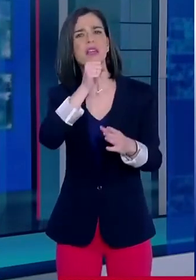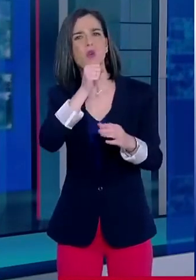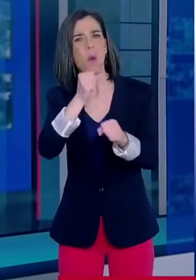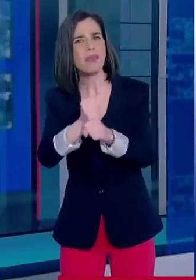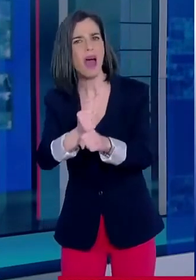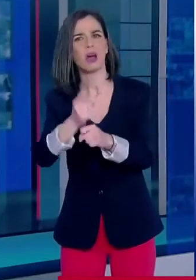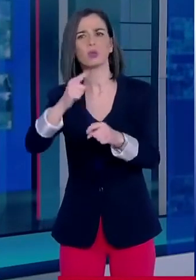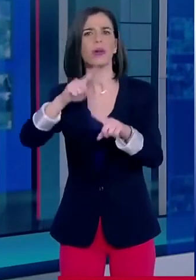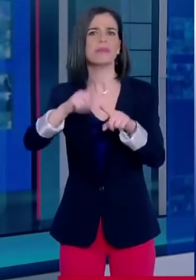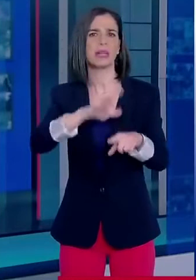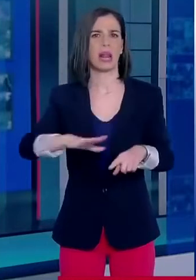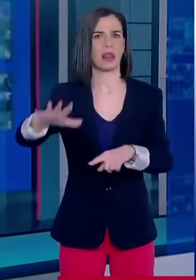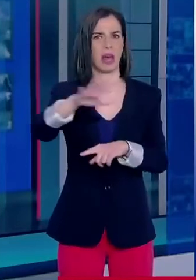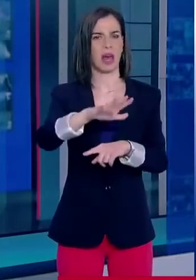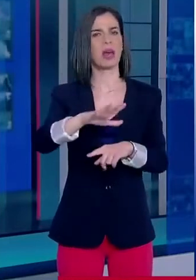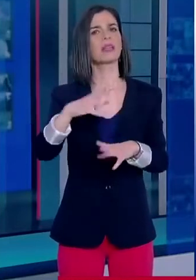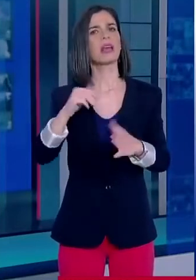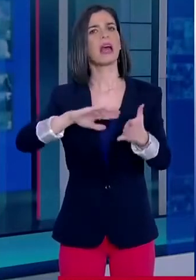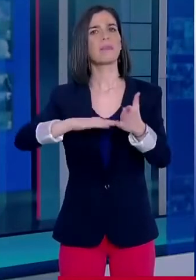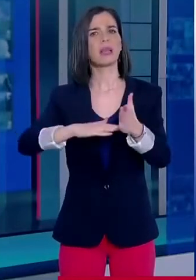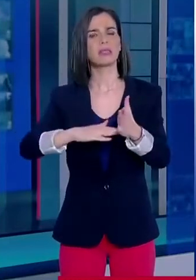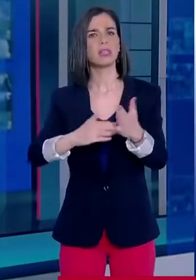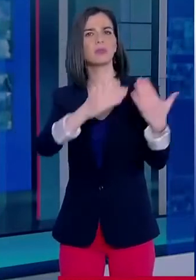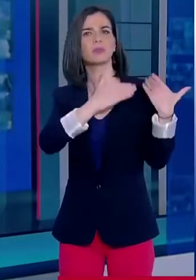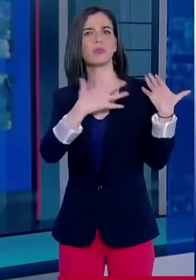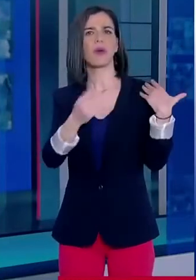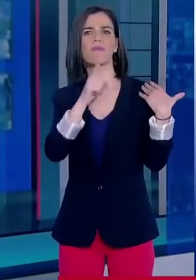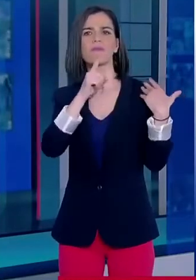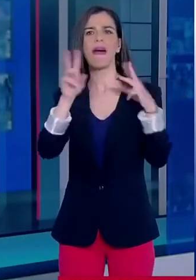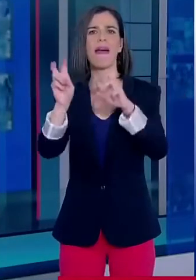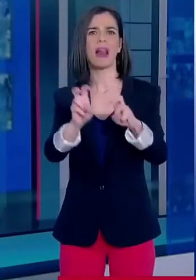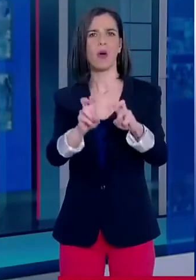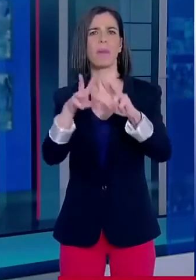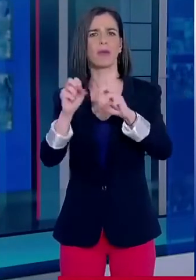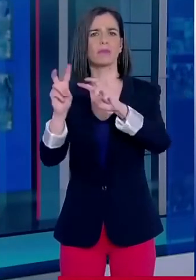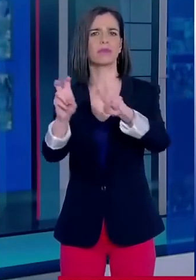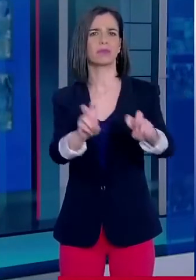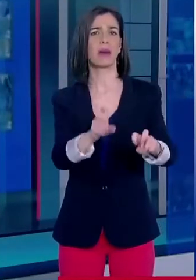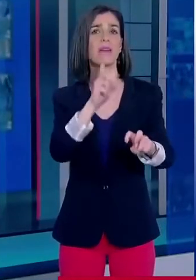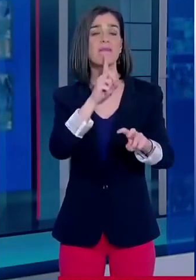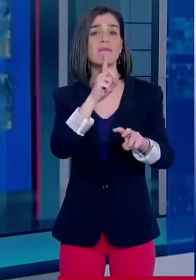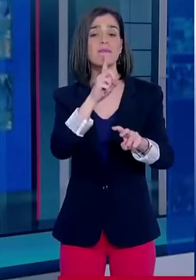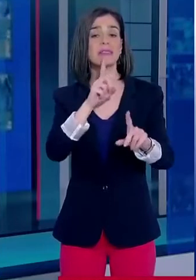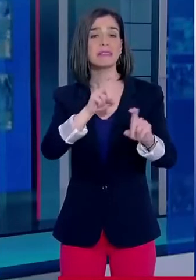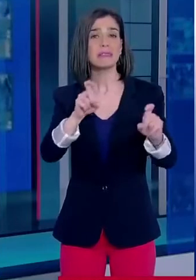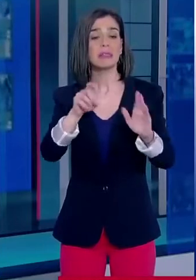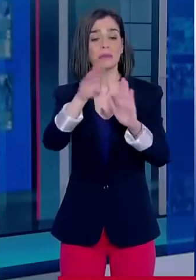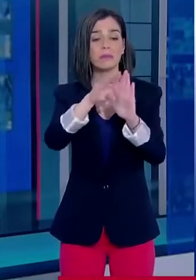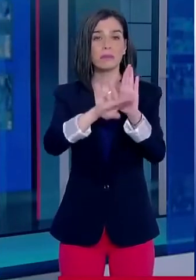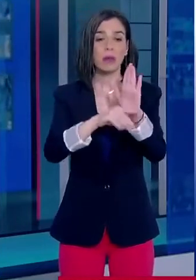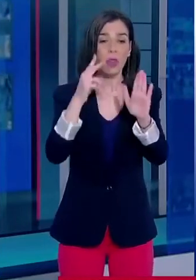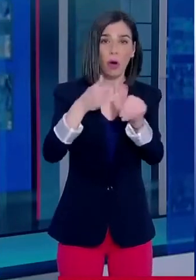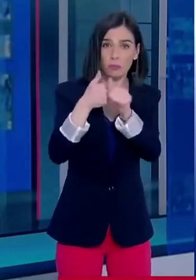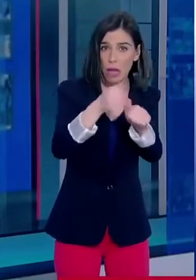σε όλη την επικράτεια, αλλά και σε υπηρεσίες που έχουν την ευθύνη των παραπάνω ελέγχων. Αντικείμενο των ελέγχων, η τήρηση των προβλεπόμενων